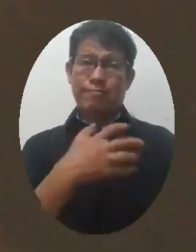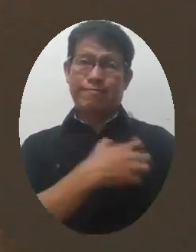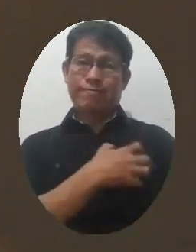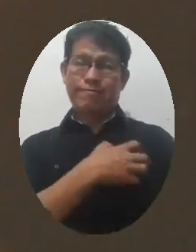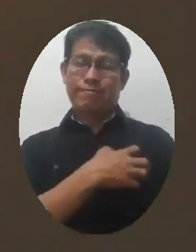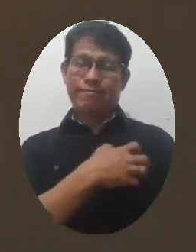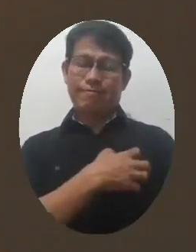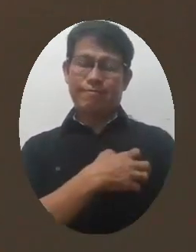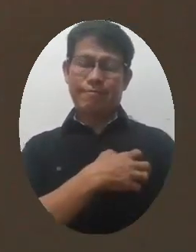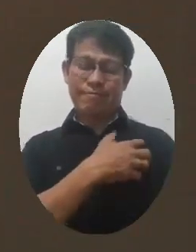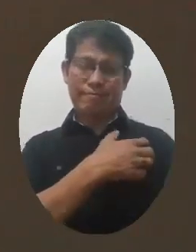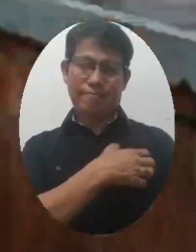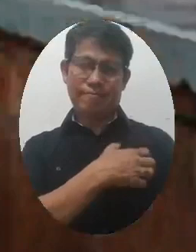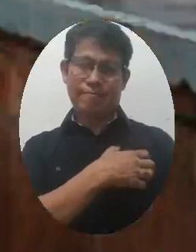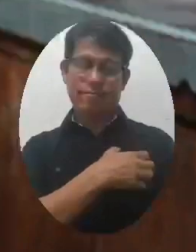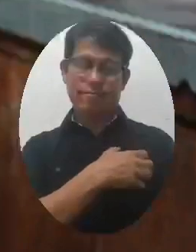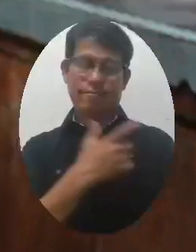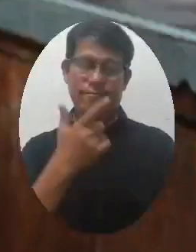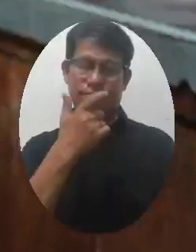pulis.